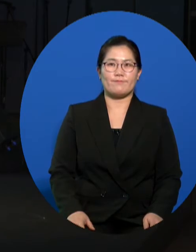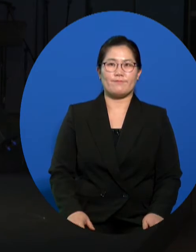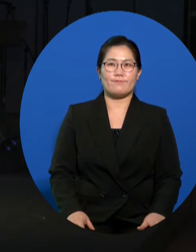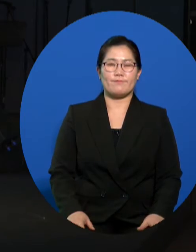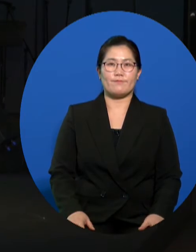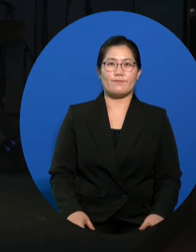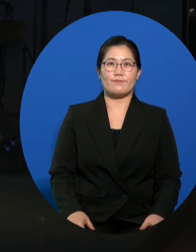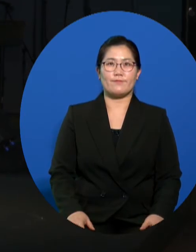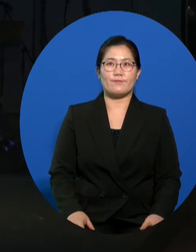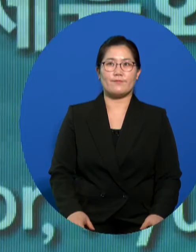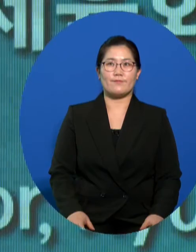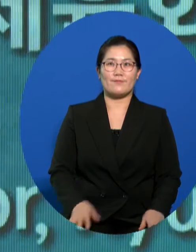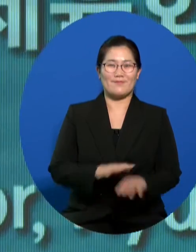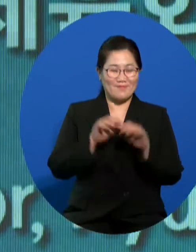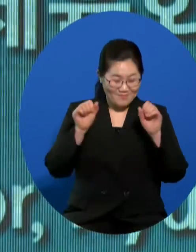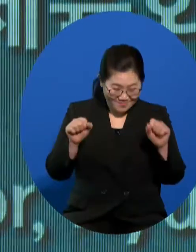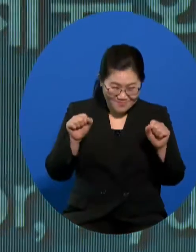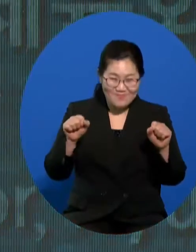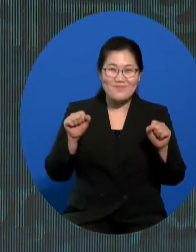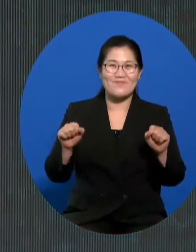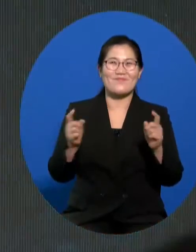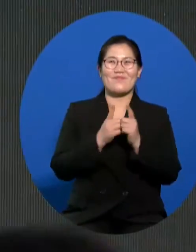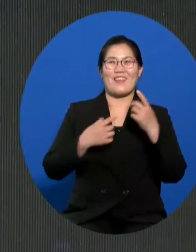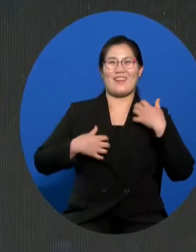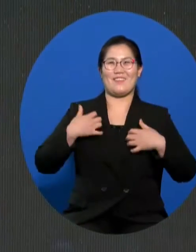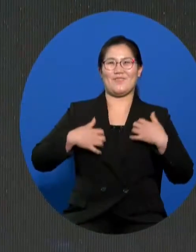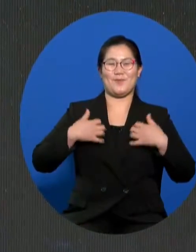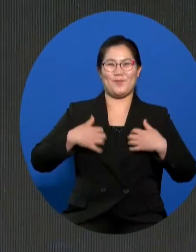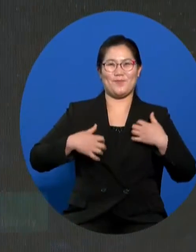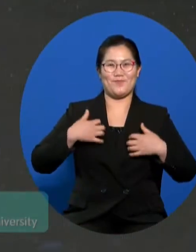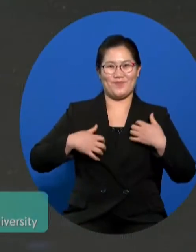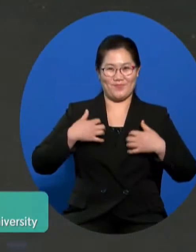다시 인사드리겠습니다. 안녕하세요. 반갑습니다.